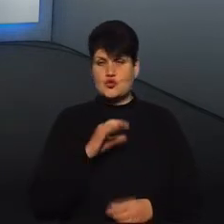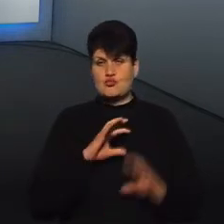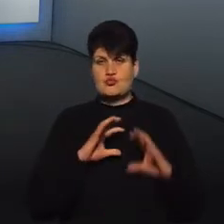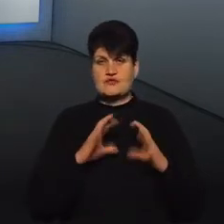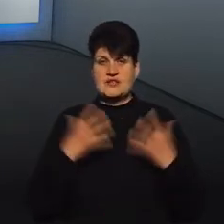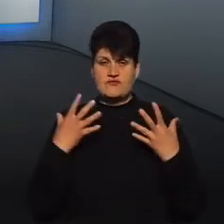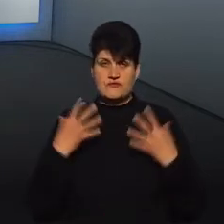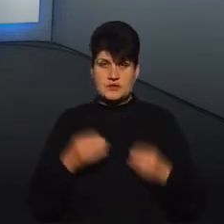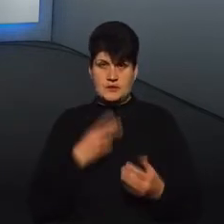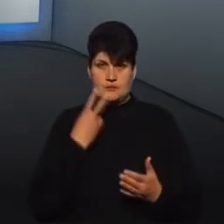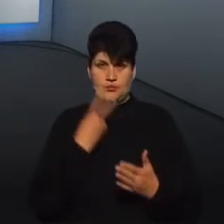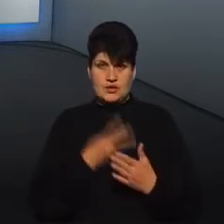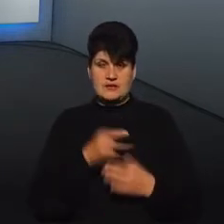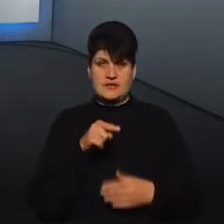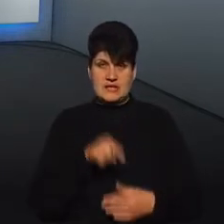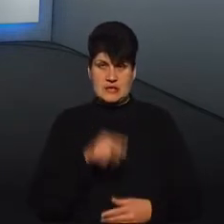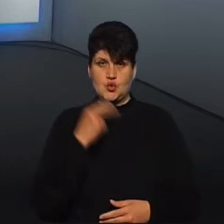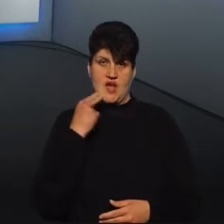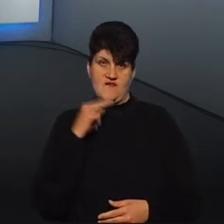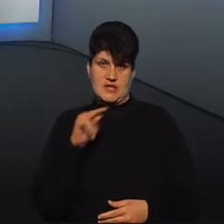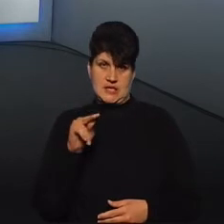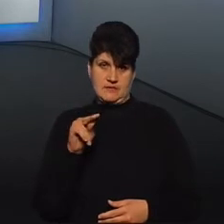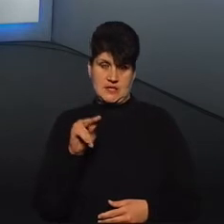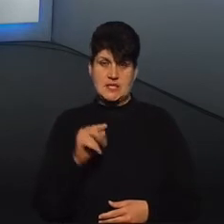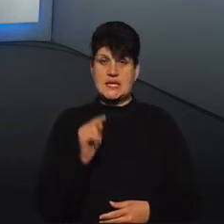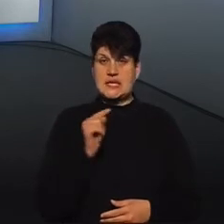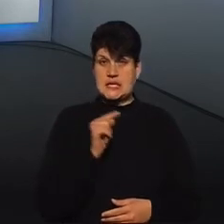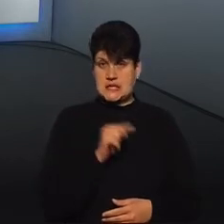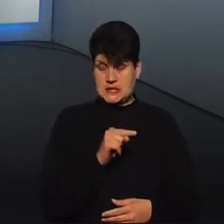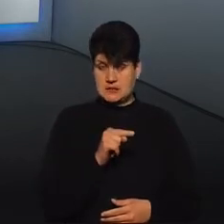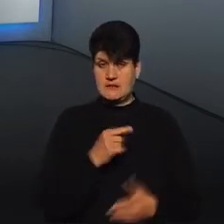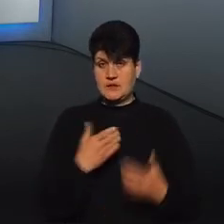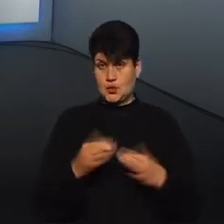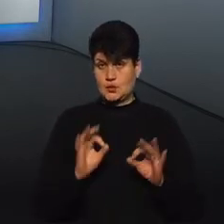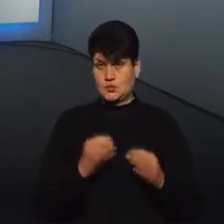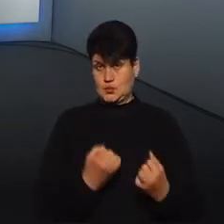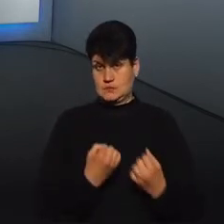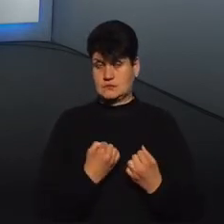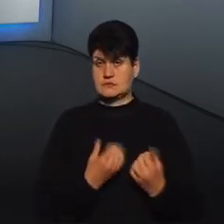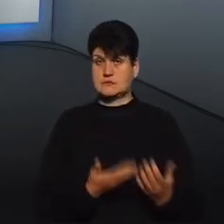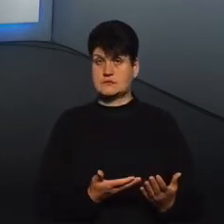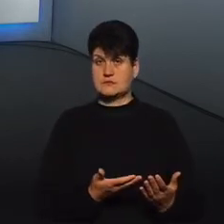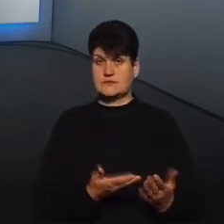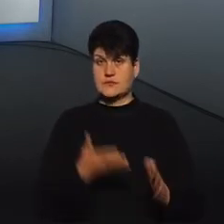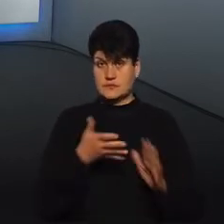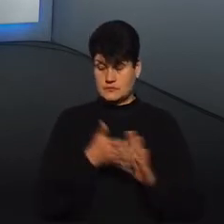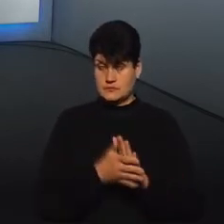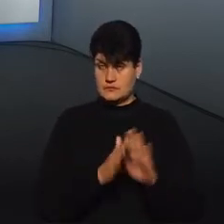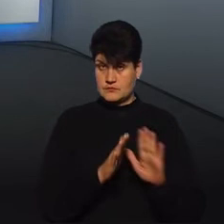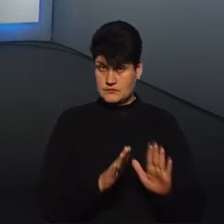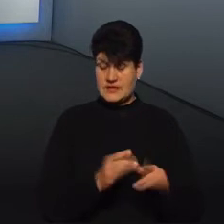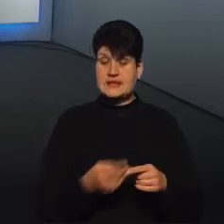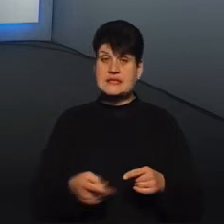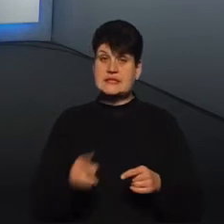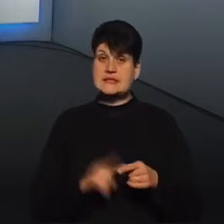засвідчив їхню ефективність і їхню відносну безпечність. Розуміло, то дякую. Це був, так скажемо,